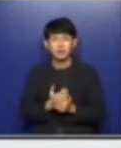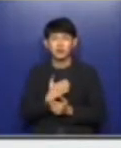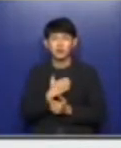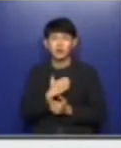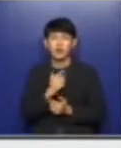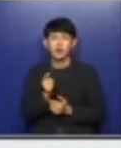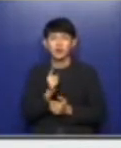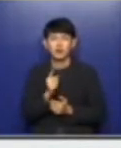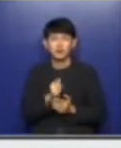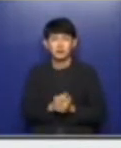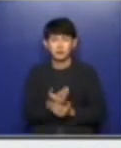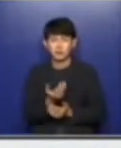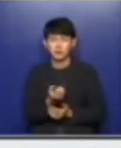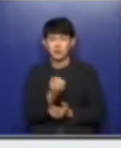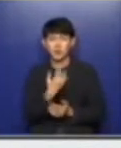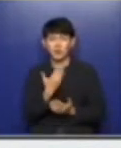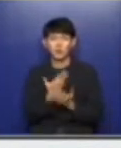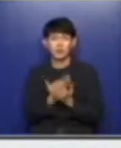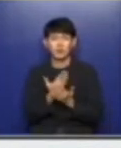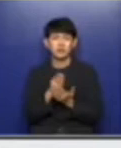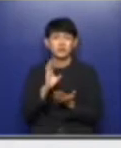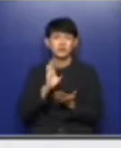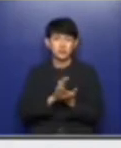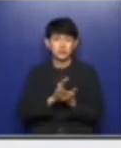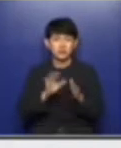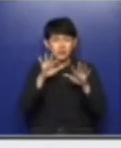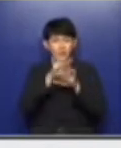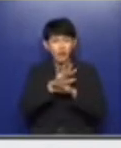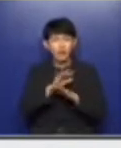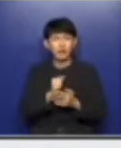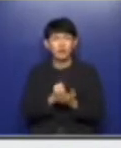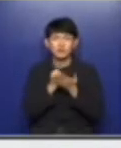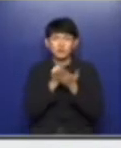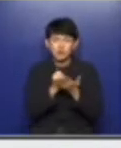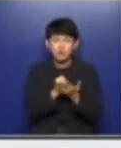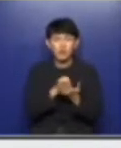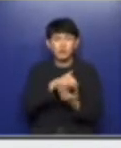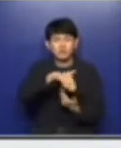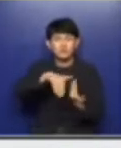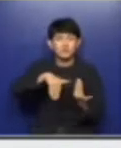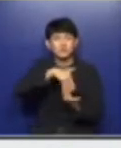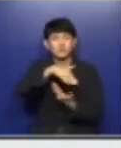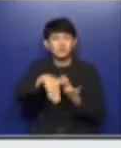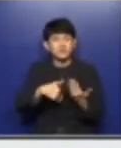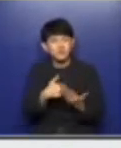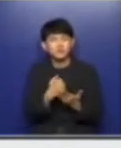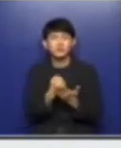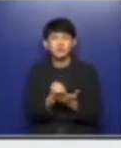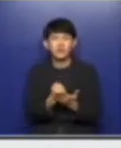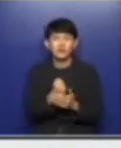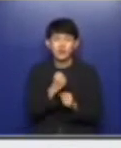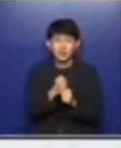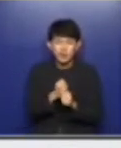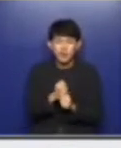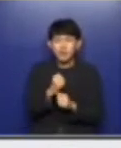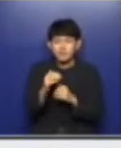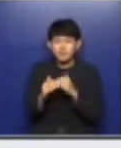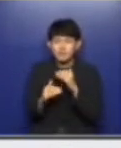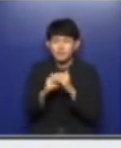านบอกว่าเงินนี้มันเป็นเหมือนน้ำมันหล่อลื่นที่จะทำให้ขยับเขยื้อนนะ